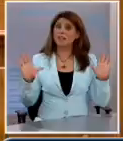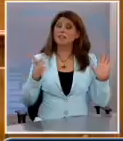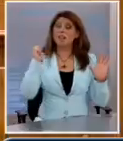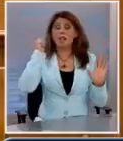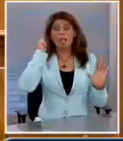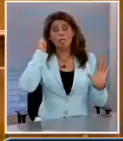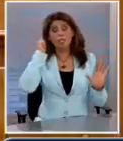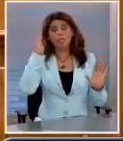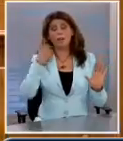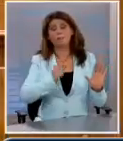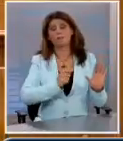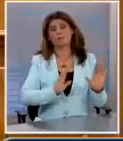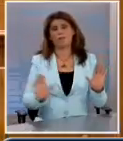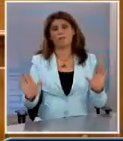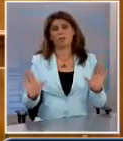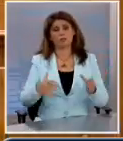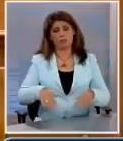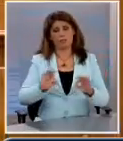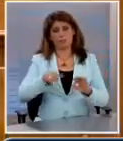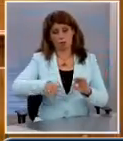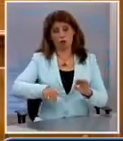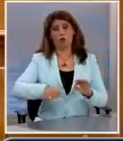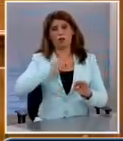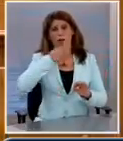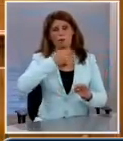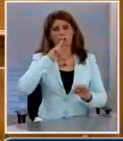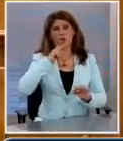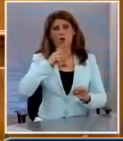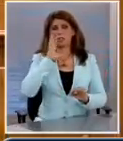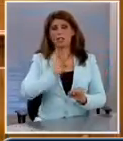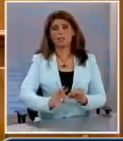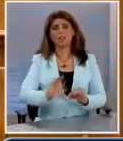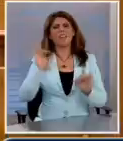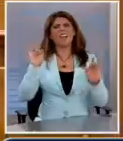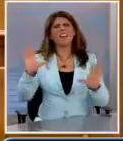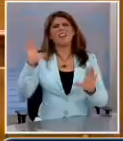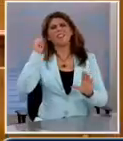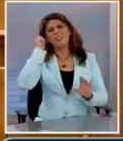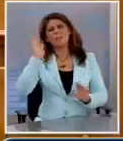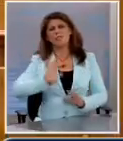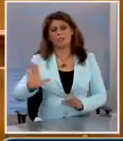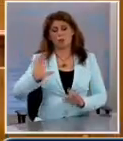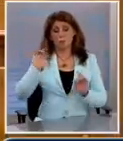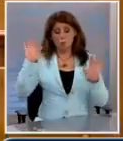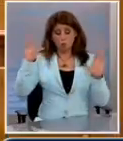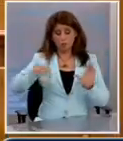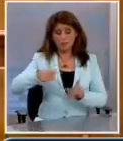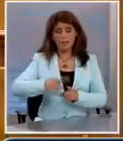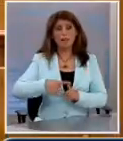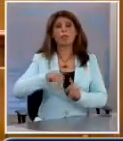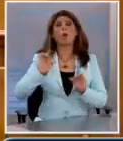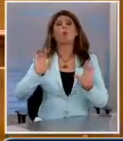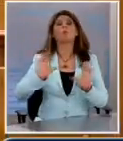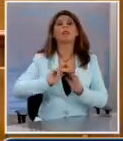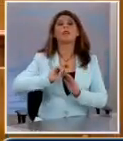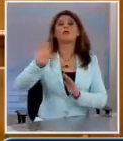πιστεύει πλέον ότι θα αρχίσετε να τη μιλάτε. Διότι κανείς δεν σας πιστεύει πλέον ούτε στην Ελλάδα ούτε στο εξωτερικό.